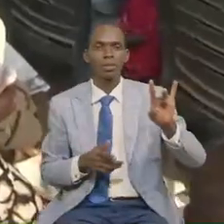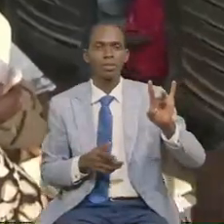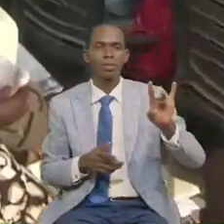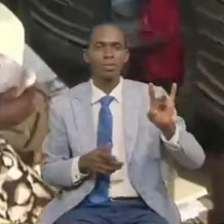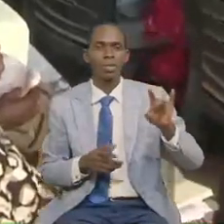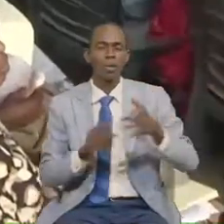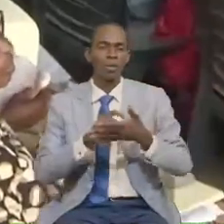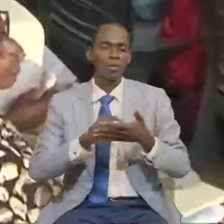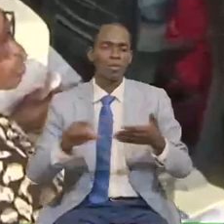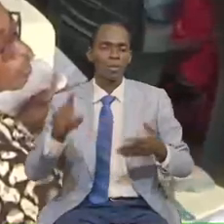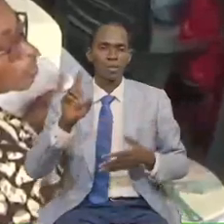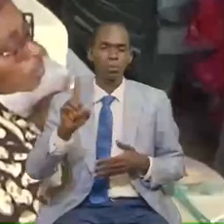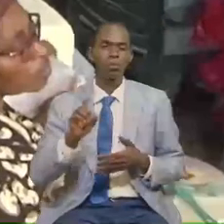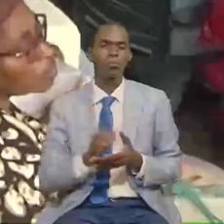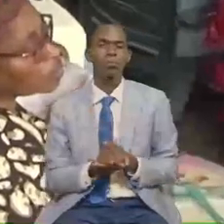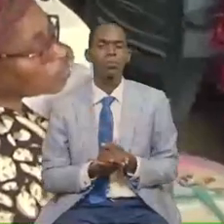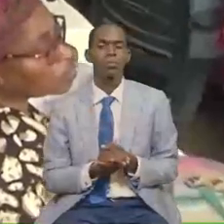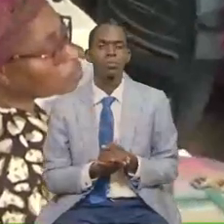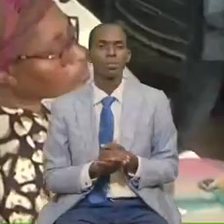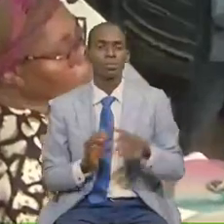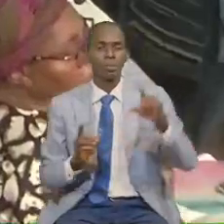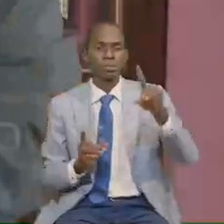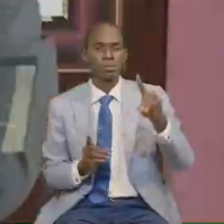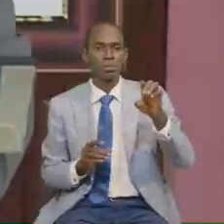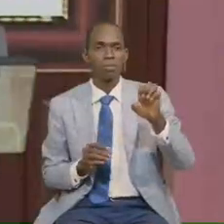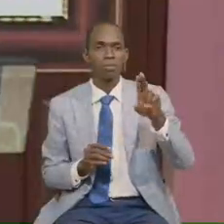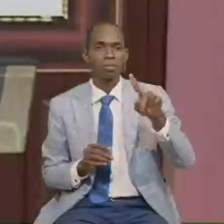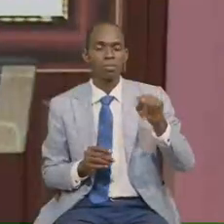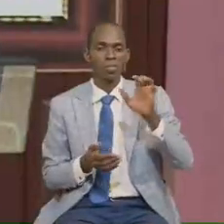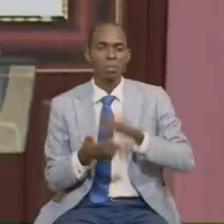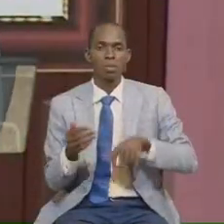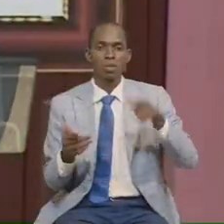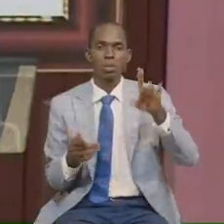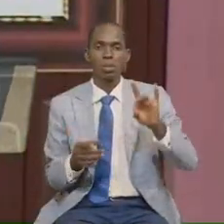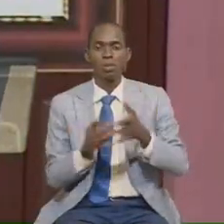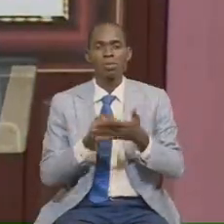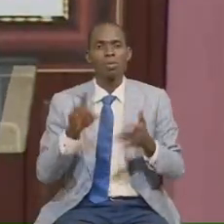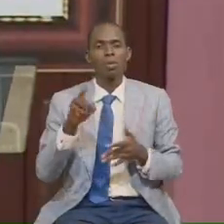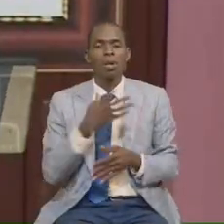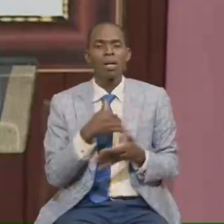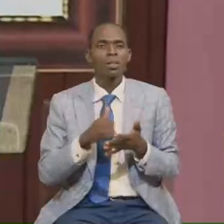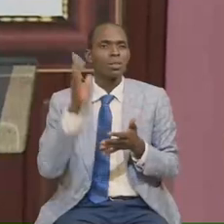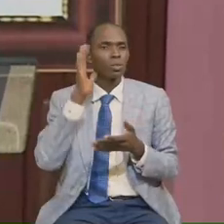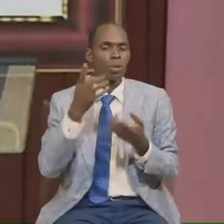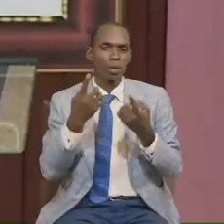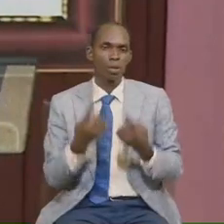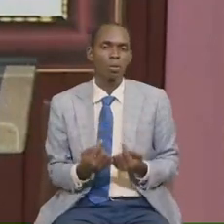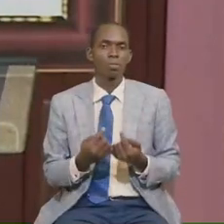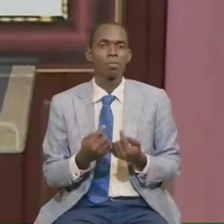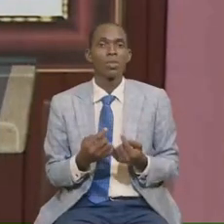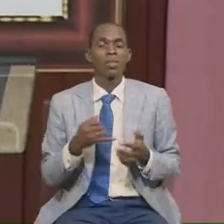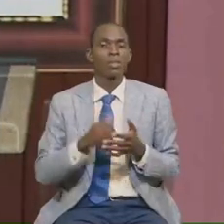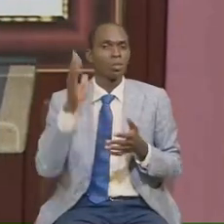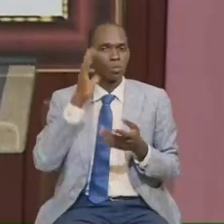Verset 1er. Deutéronome 28, 1. Si, et ça va s'accomplir dans ta